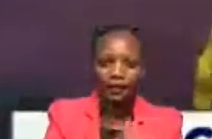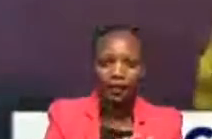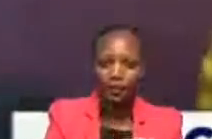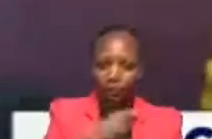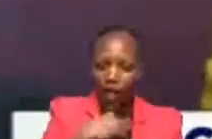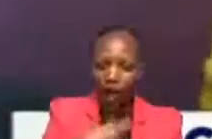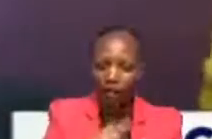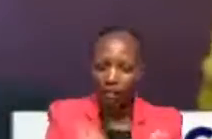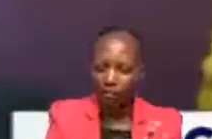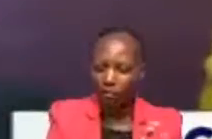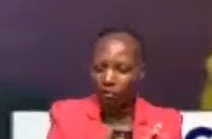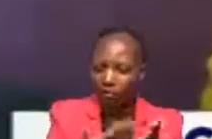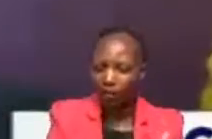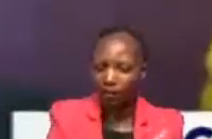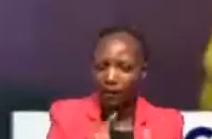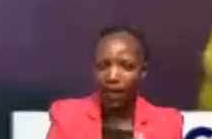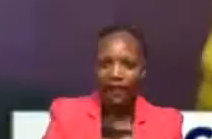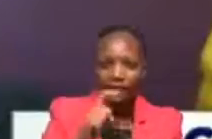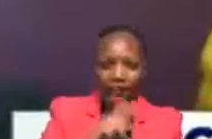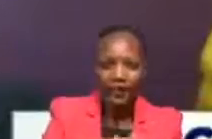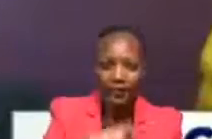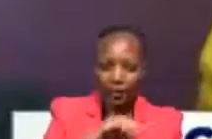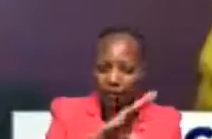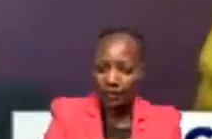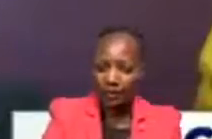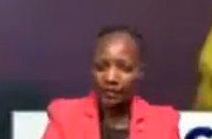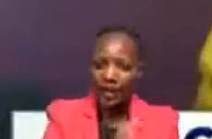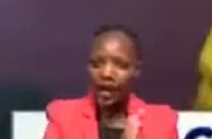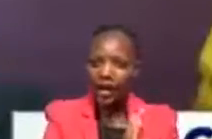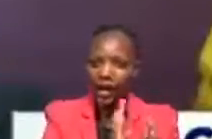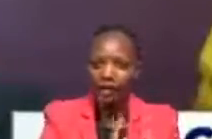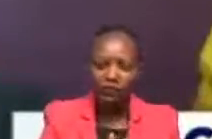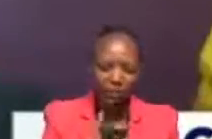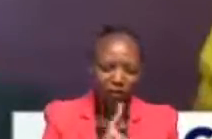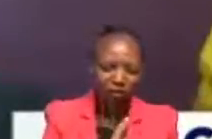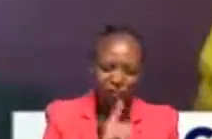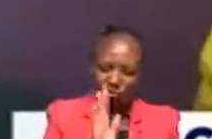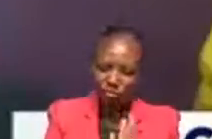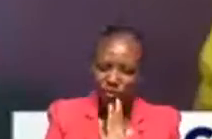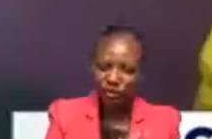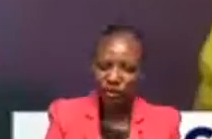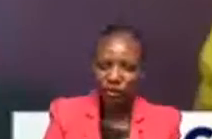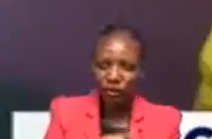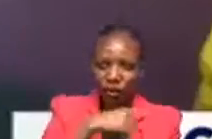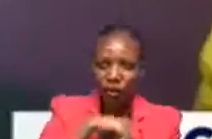upungufu, na wakati zinakuja pia unapata customers wanaichukua, na pia sisi kama